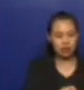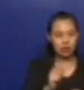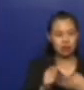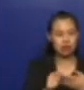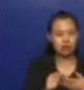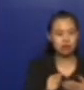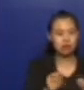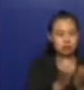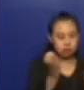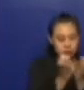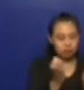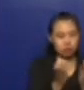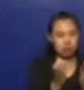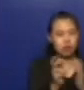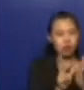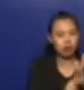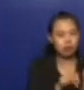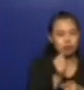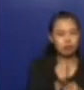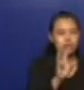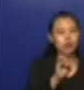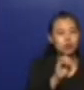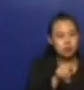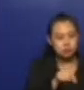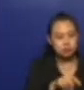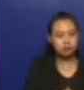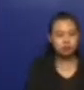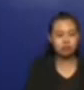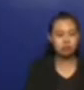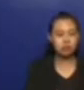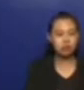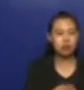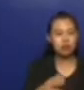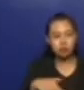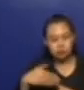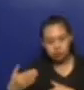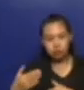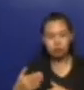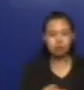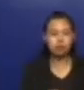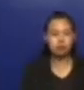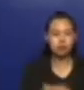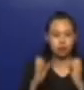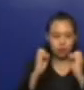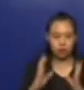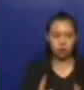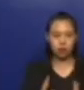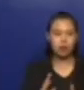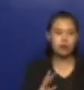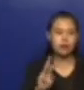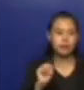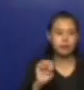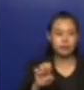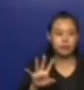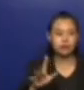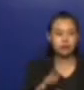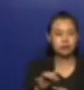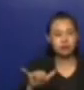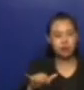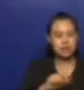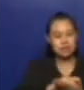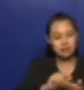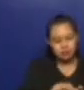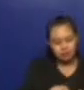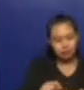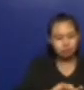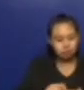มถือจนมาท่านอาจารย์มีชัยก็ล่างไปล่างมาล่างไป